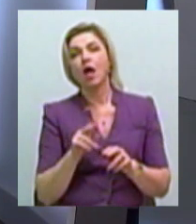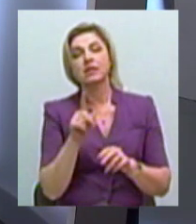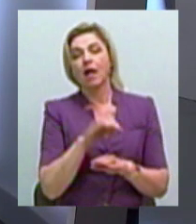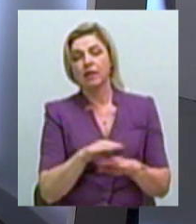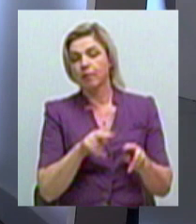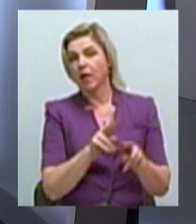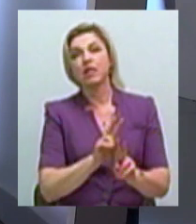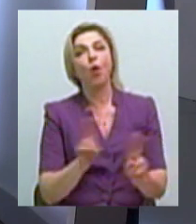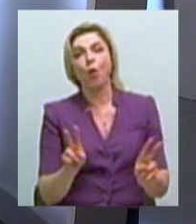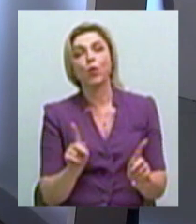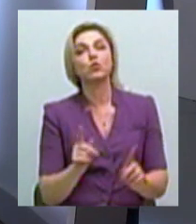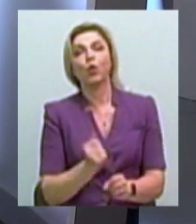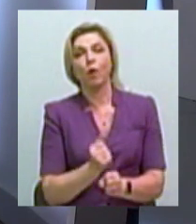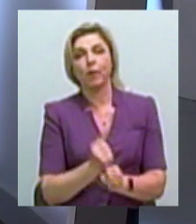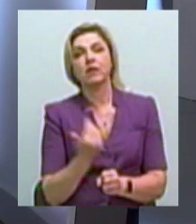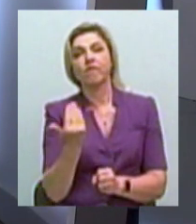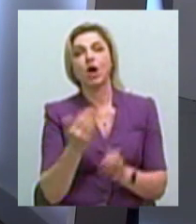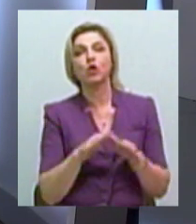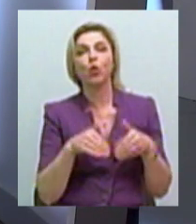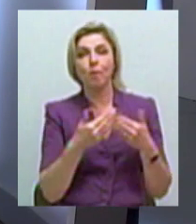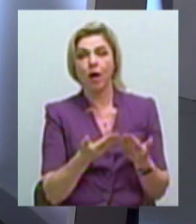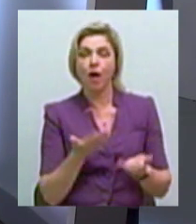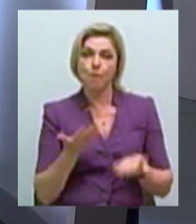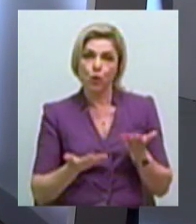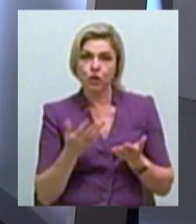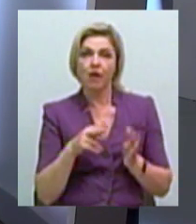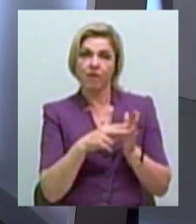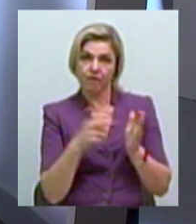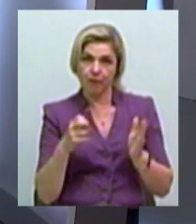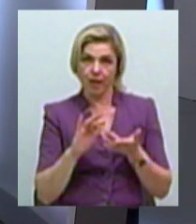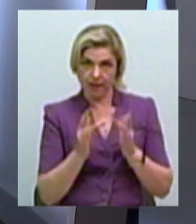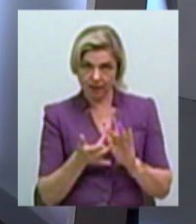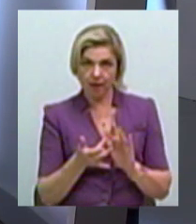Що робити, ваші поради? Можливо, вимикати інтернет?